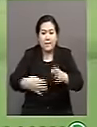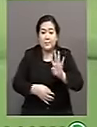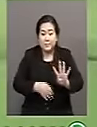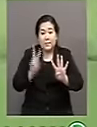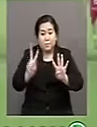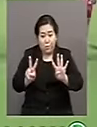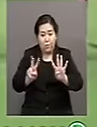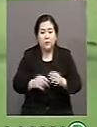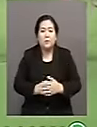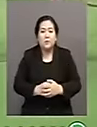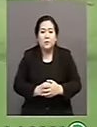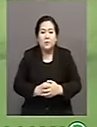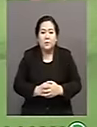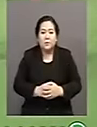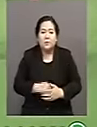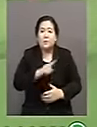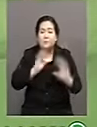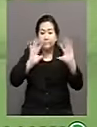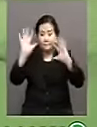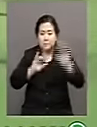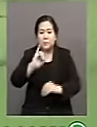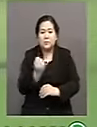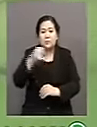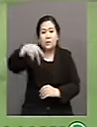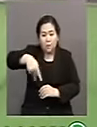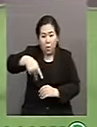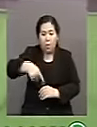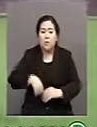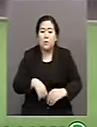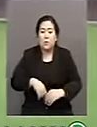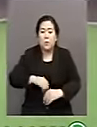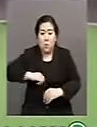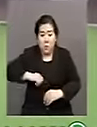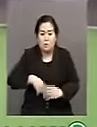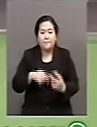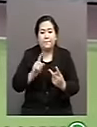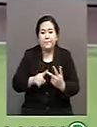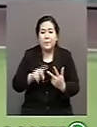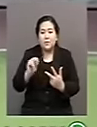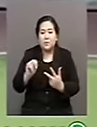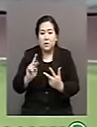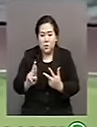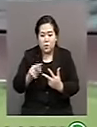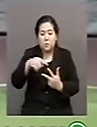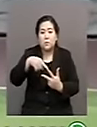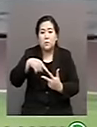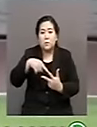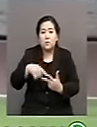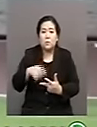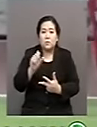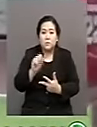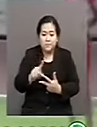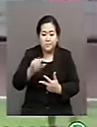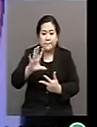ลงสนามผ 3ประตูมีจักรพงษ์เรนุมานกองหลังจากขวาไปซ้ายมีณรงศักดิ์สดใสสิทธิชัยไตรสิน